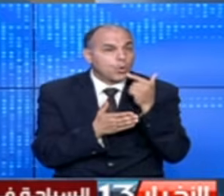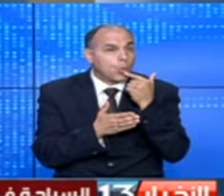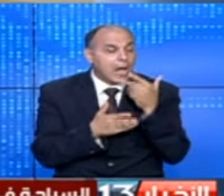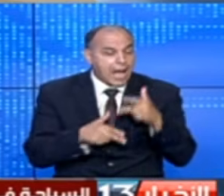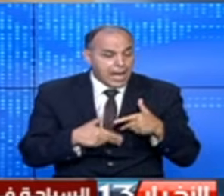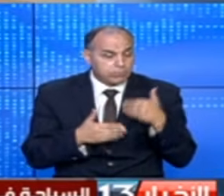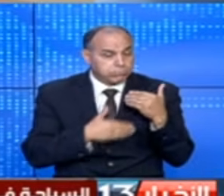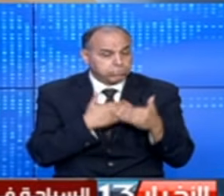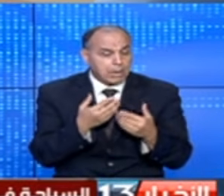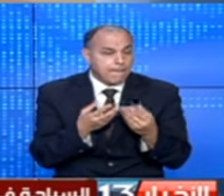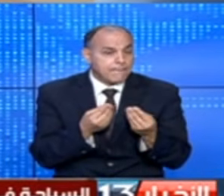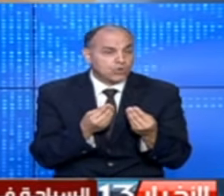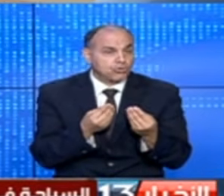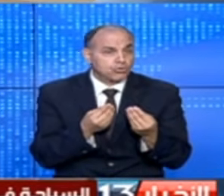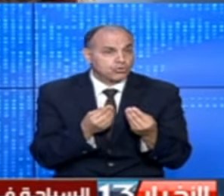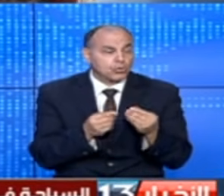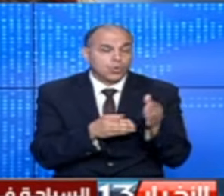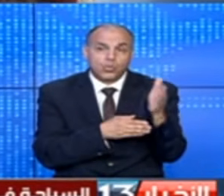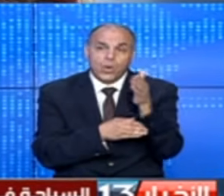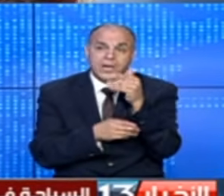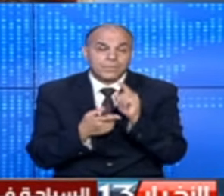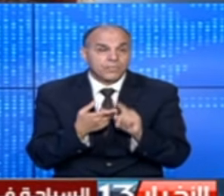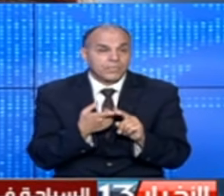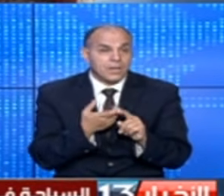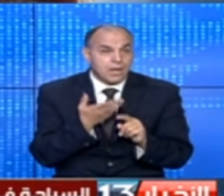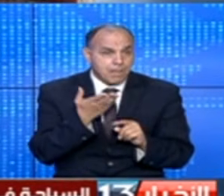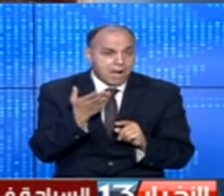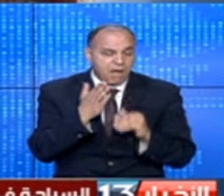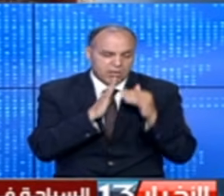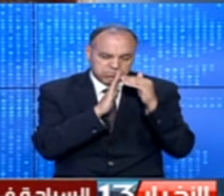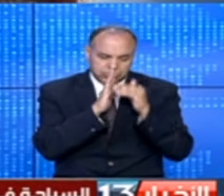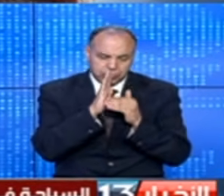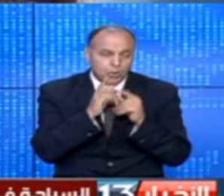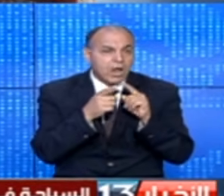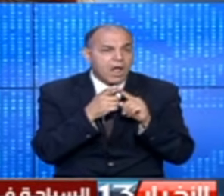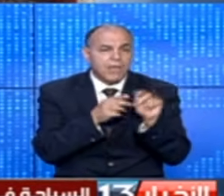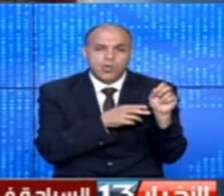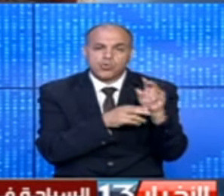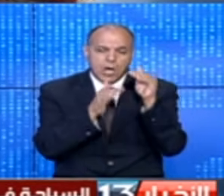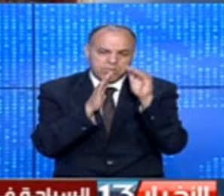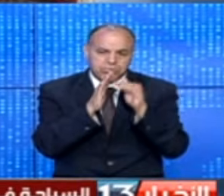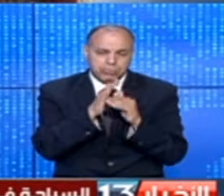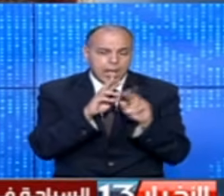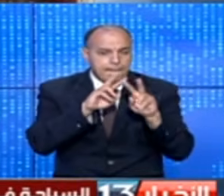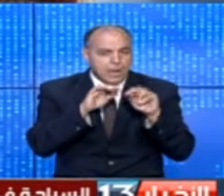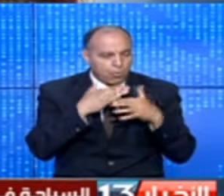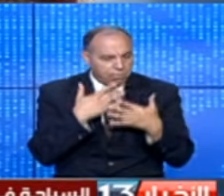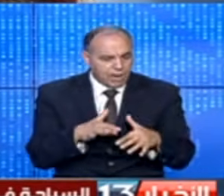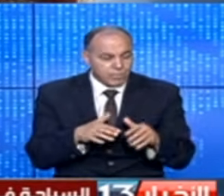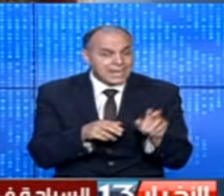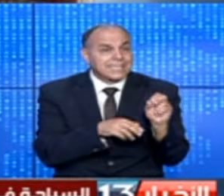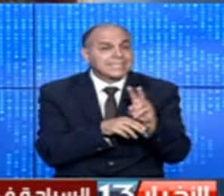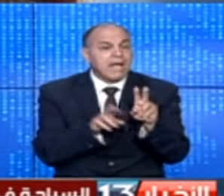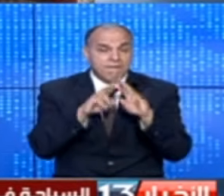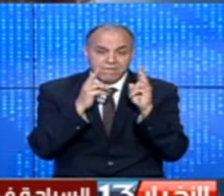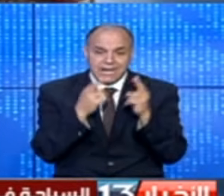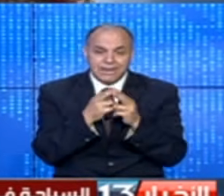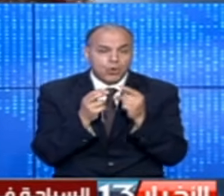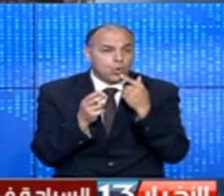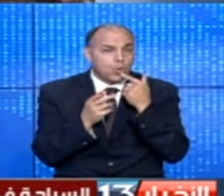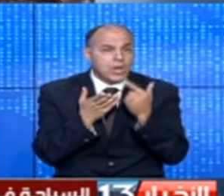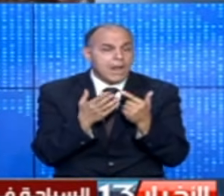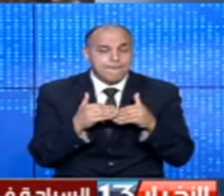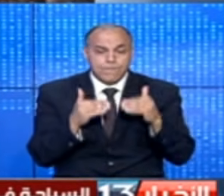حياة للعديد من الدول. ومع هذا التراجع في أعداد السياح خلصت الدراسة إلى أن السياحة العالمية